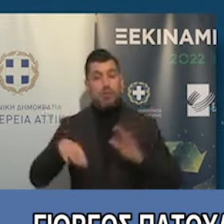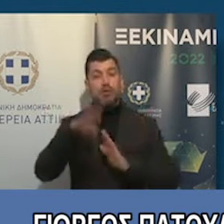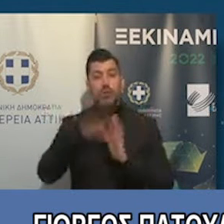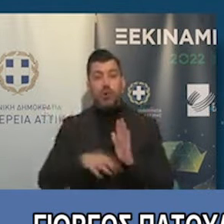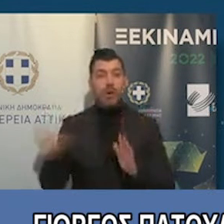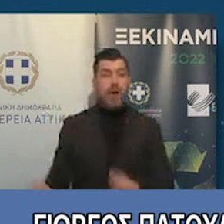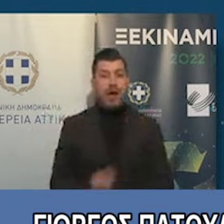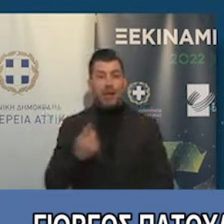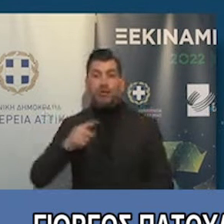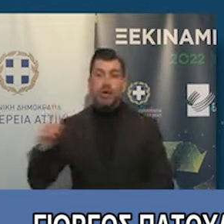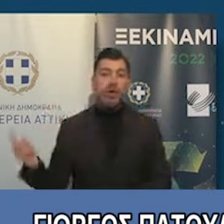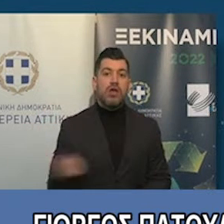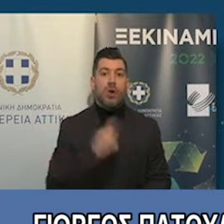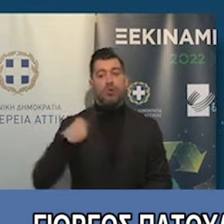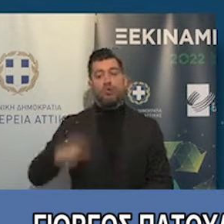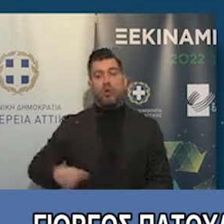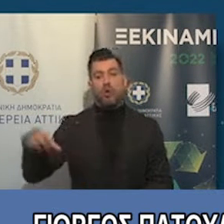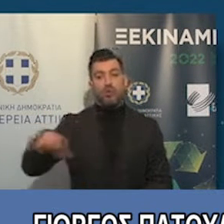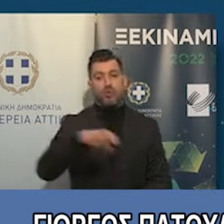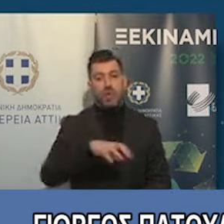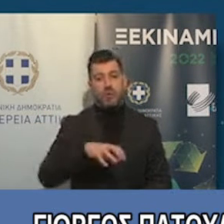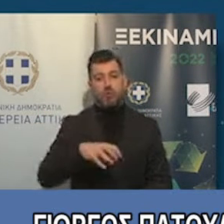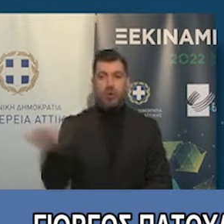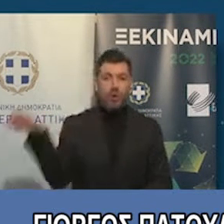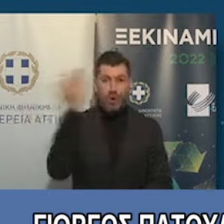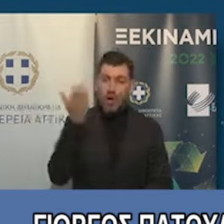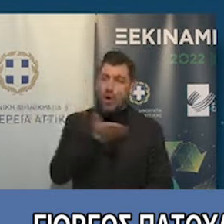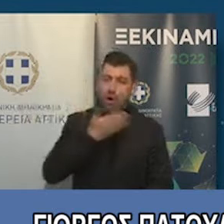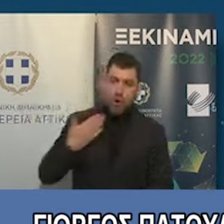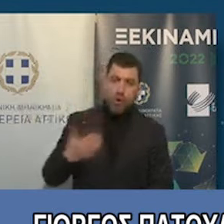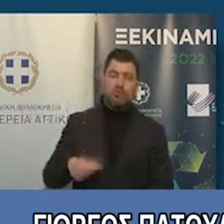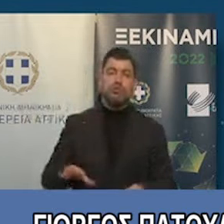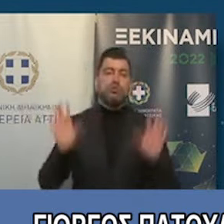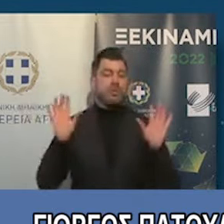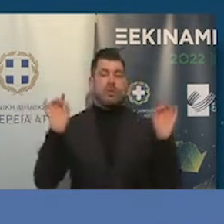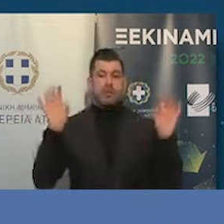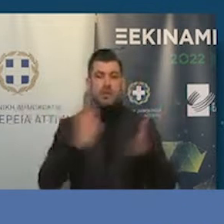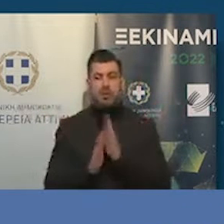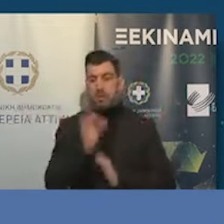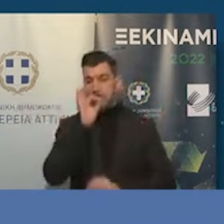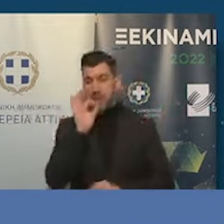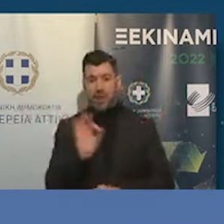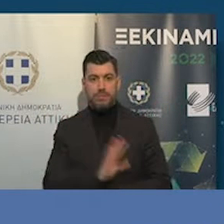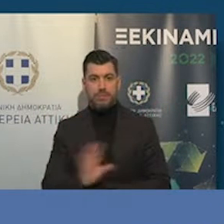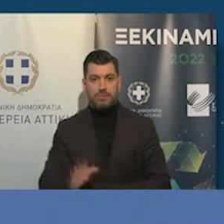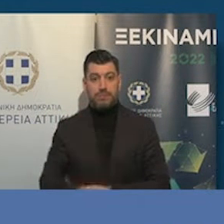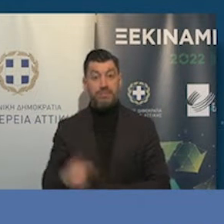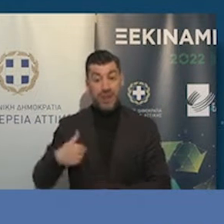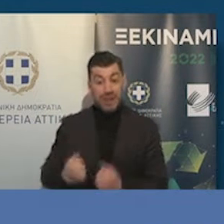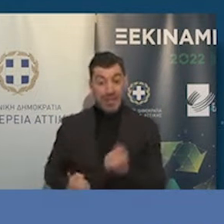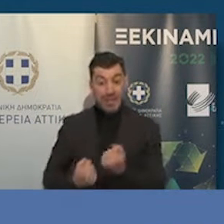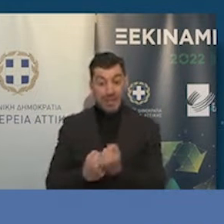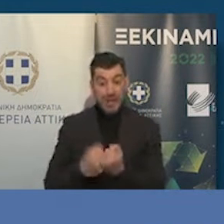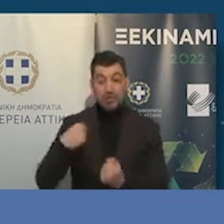Δήμους, χωρίς κόστος και χωρίς χρονικές καθυστερήσεις. Συνεχίζουμε την ενίσχυση των Δήμων με